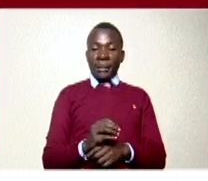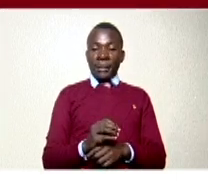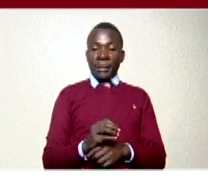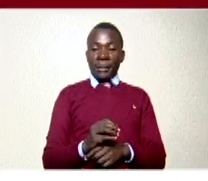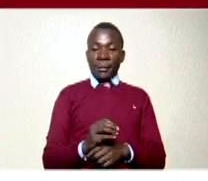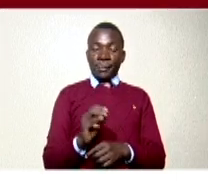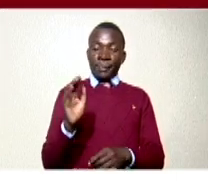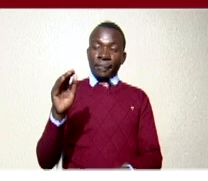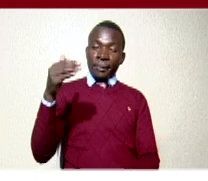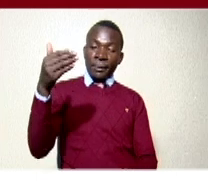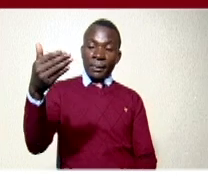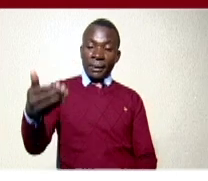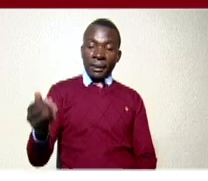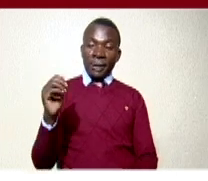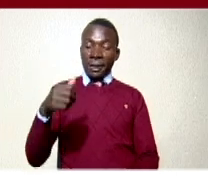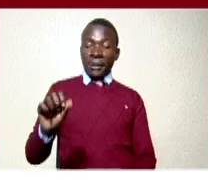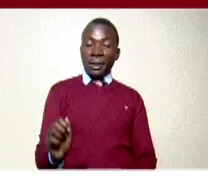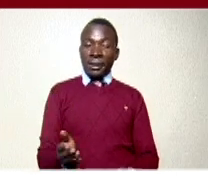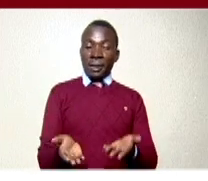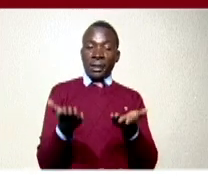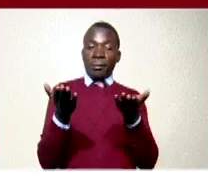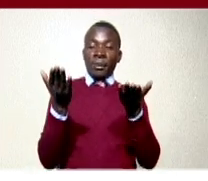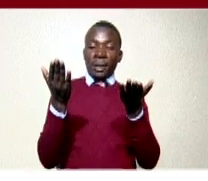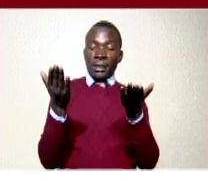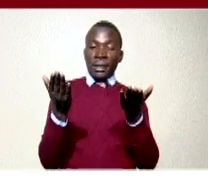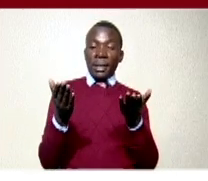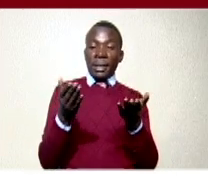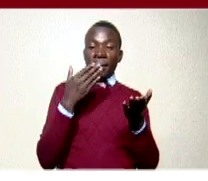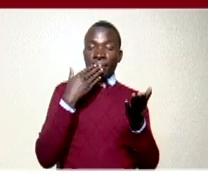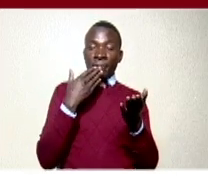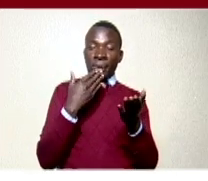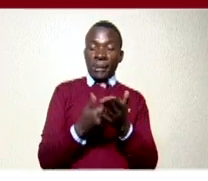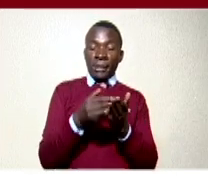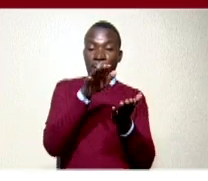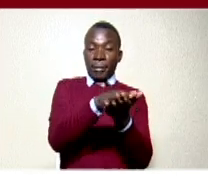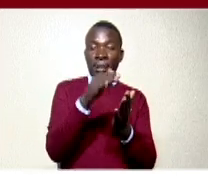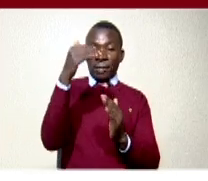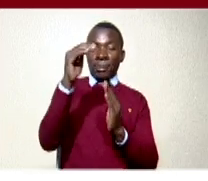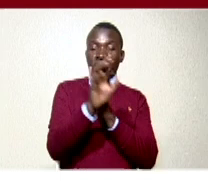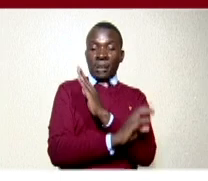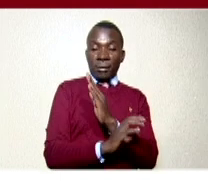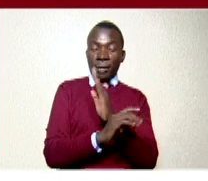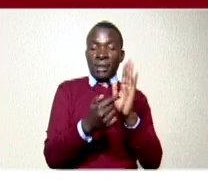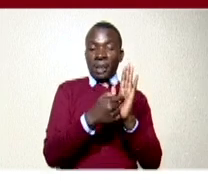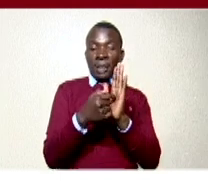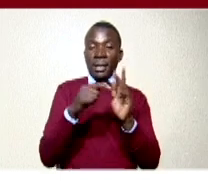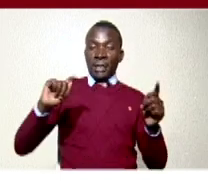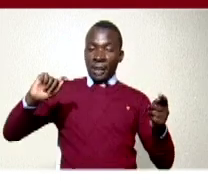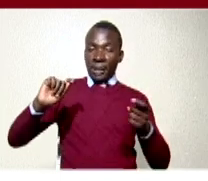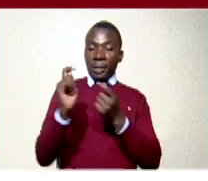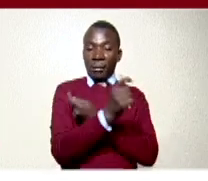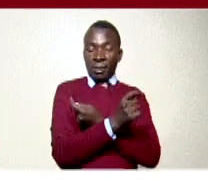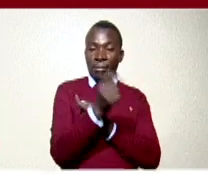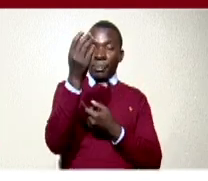Hanyuma iryo zamuka ikiza Banki Nkuru y'Igihugu yagaragaje nuko ihindagurika ry'iki